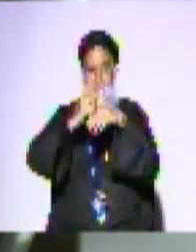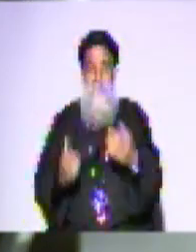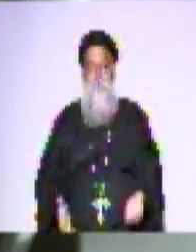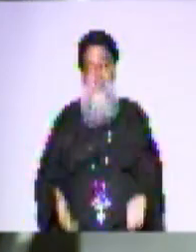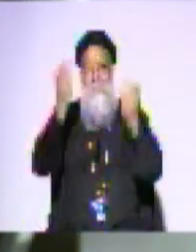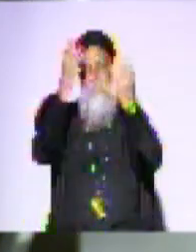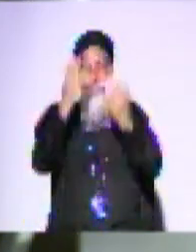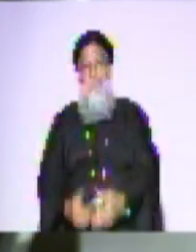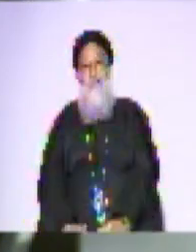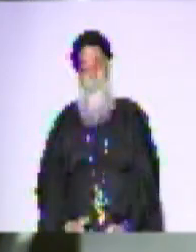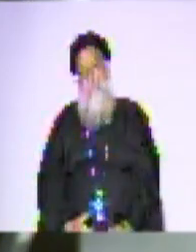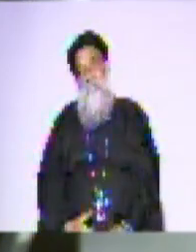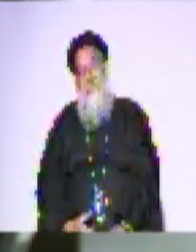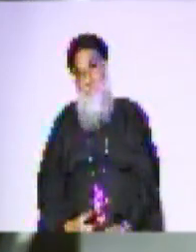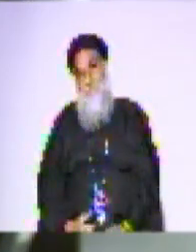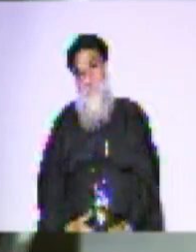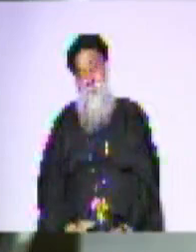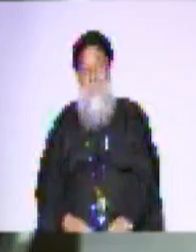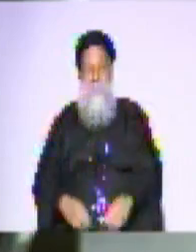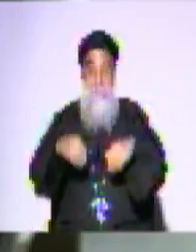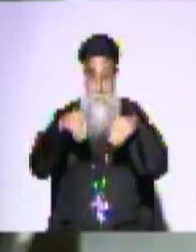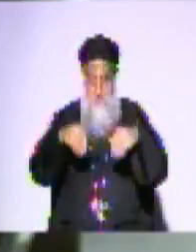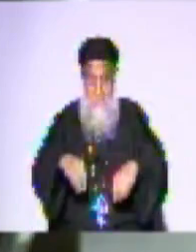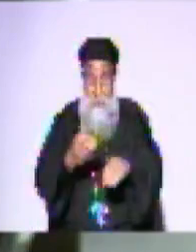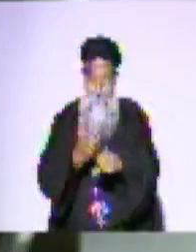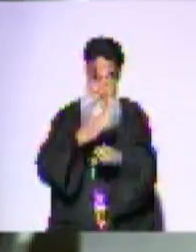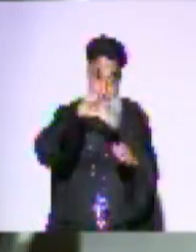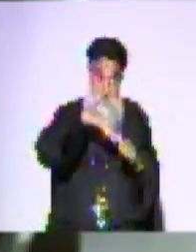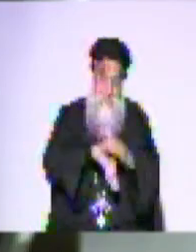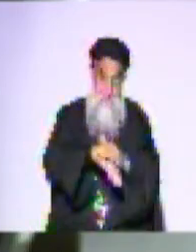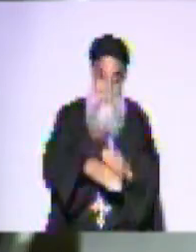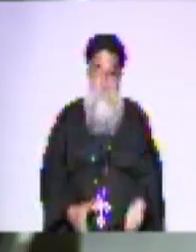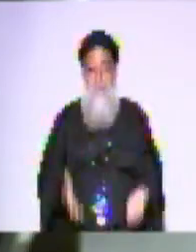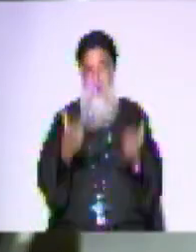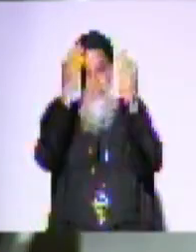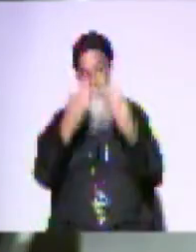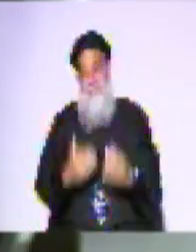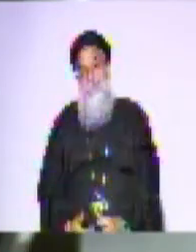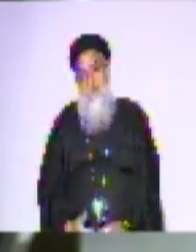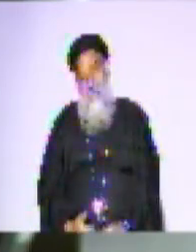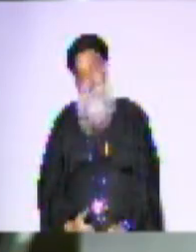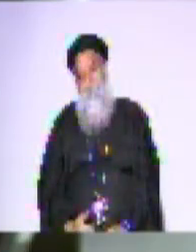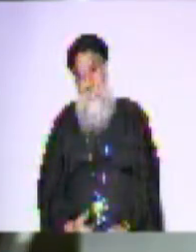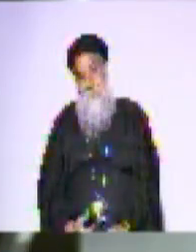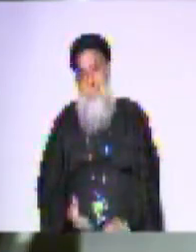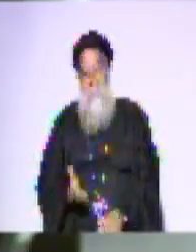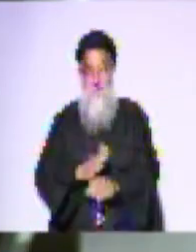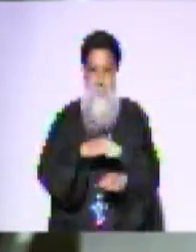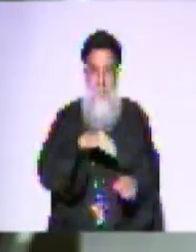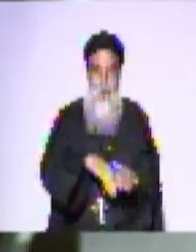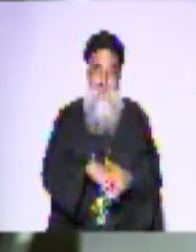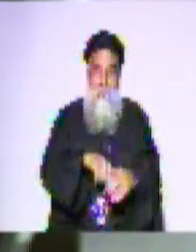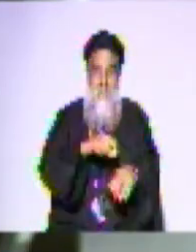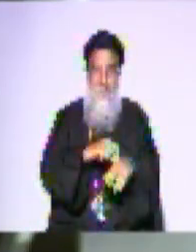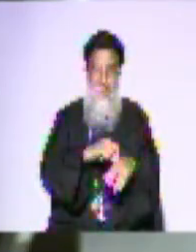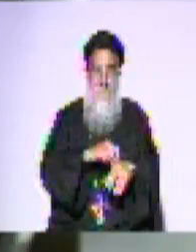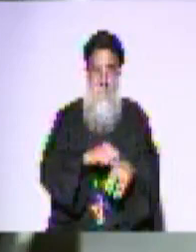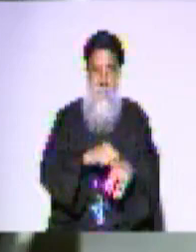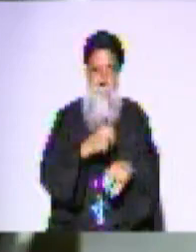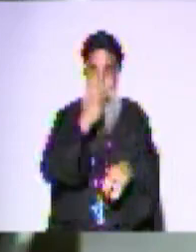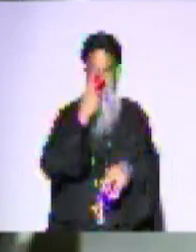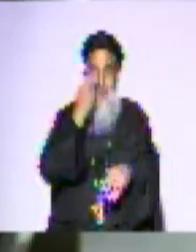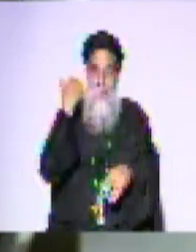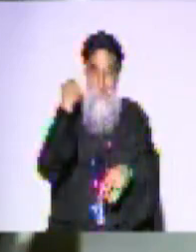كنا بنقول. فالمعمودية دفن وقيامة، دفن للإنسان العتيق